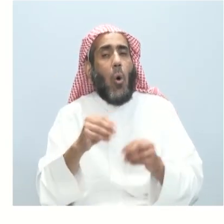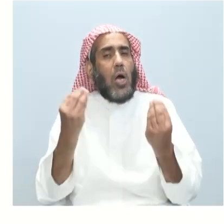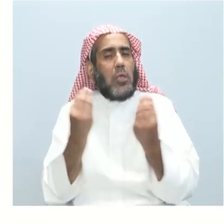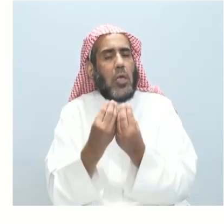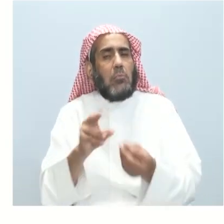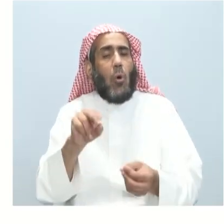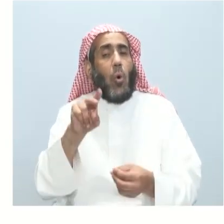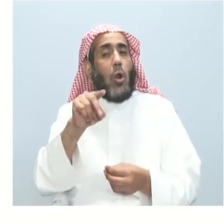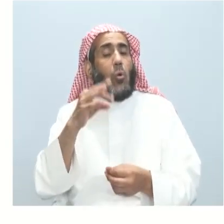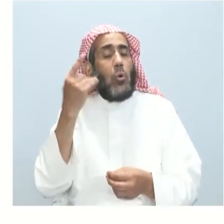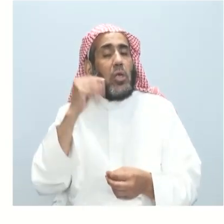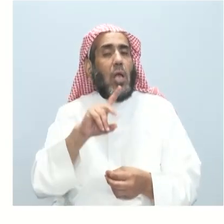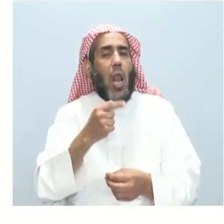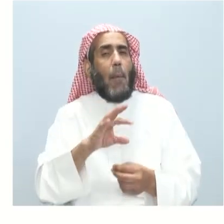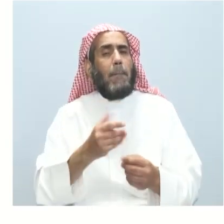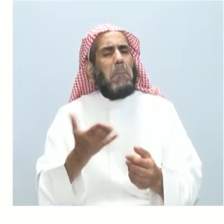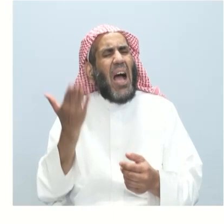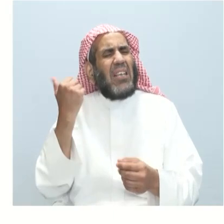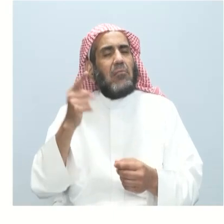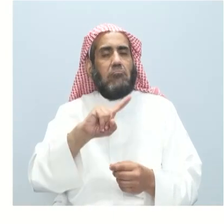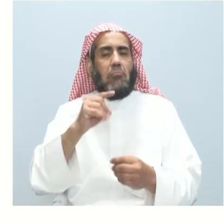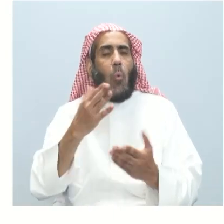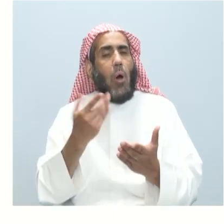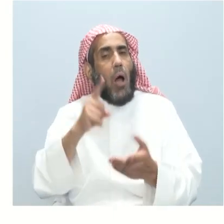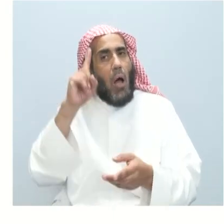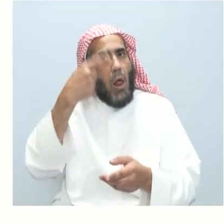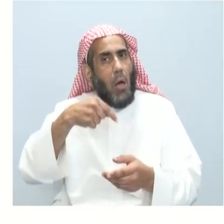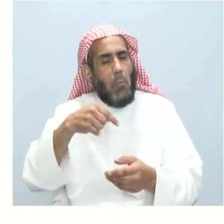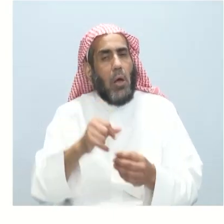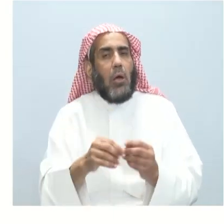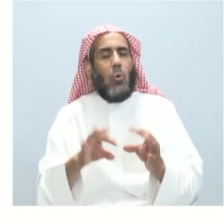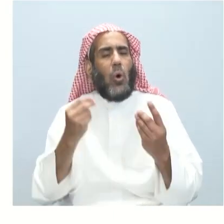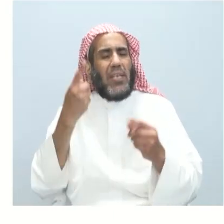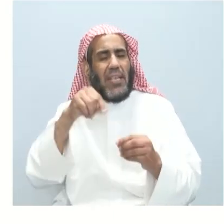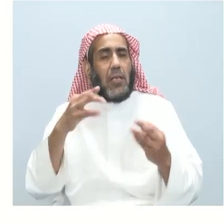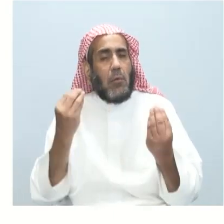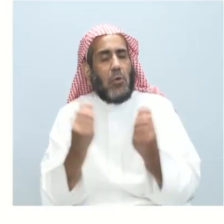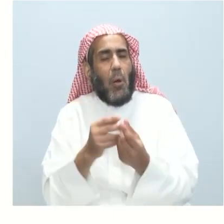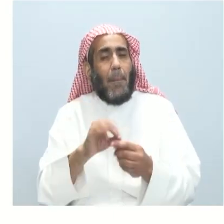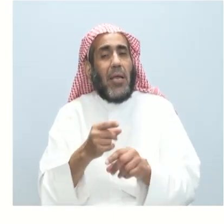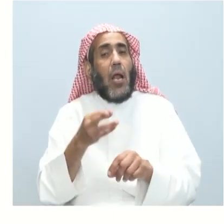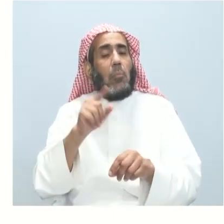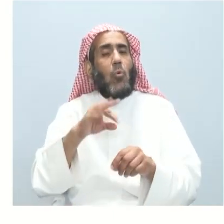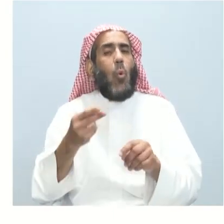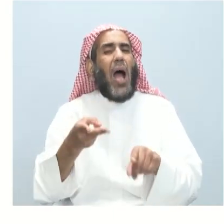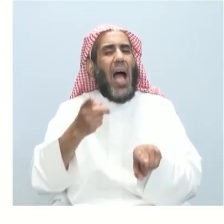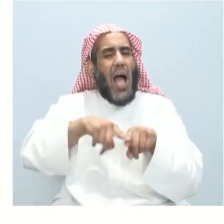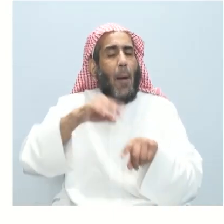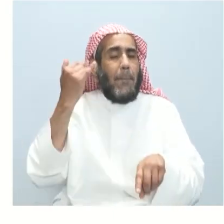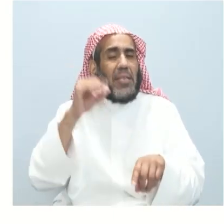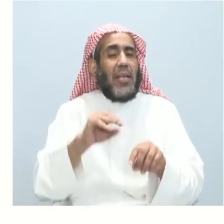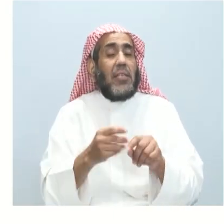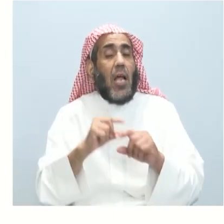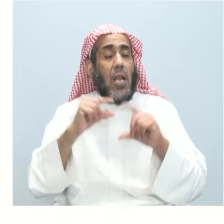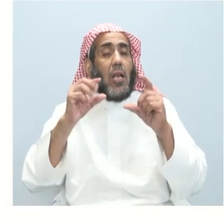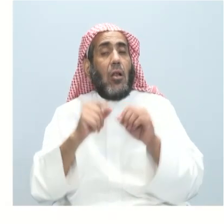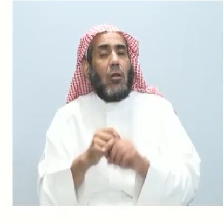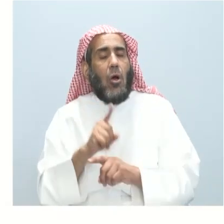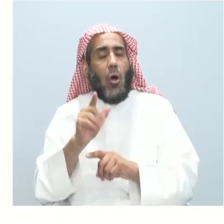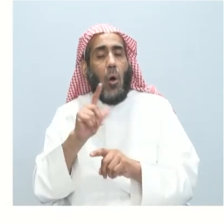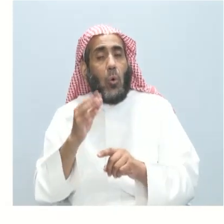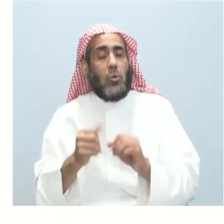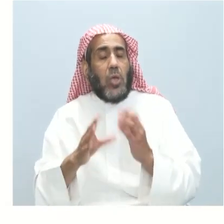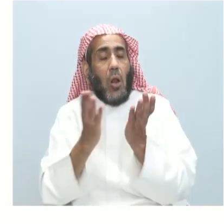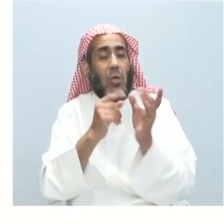بين الاختين الا ما قد سلف ايضا تحريم الجمع بين المراه وعمتها ما الدليل عليه الدليل هنا